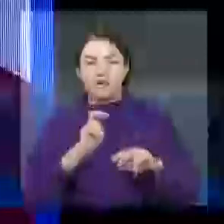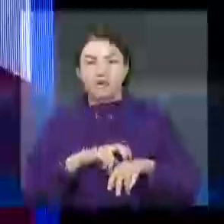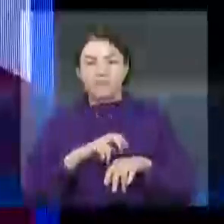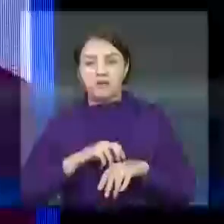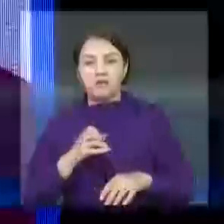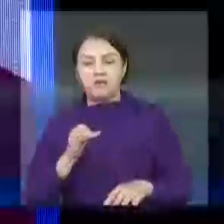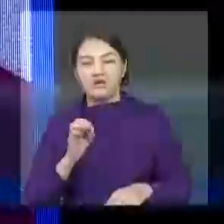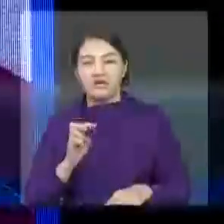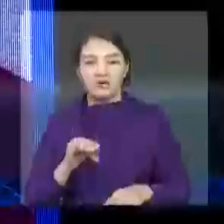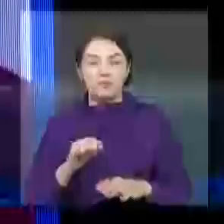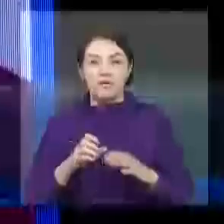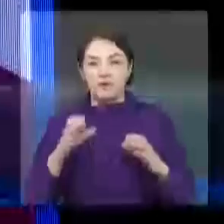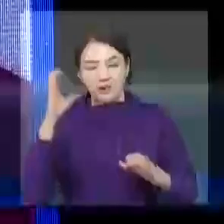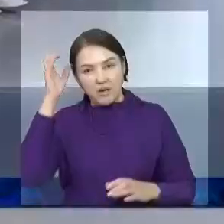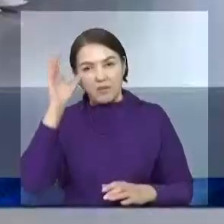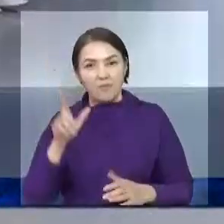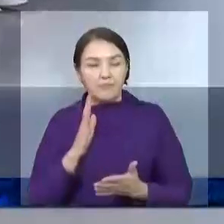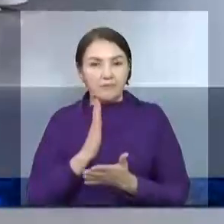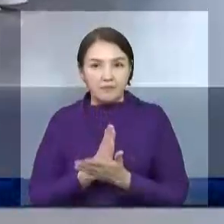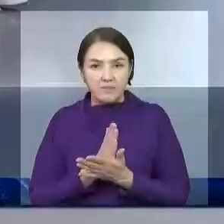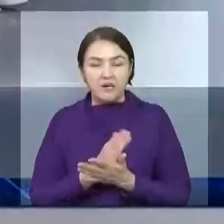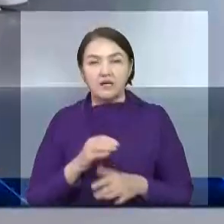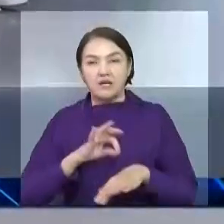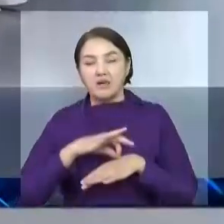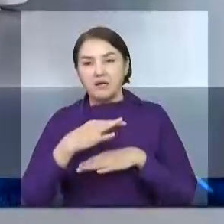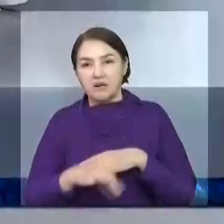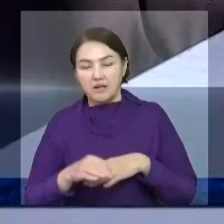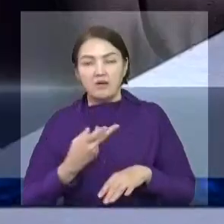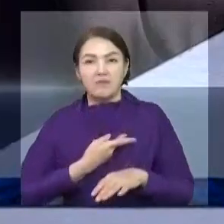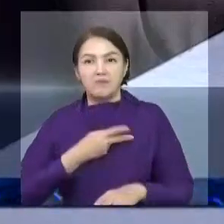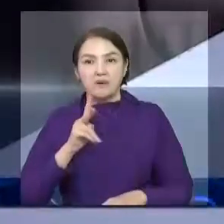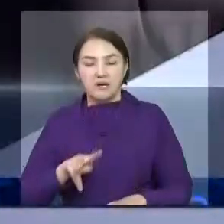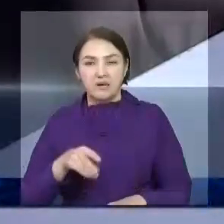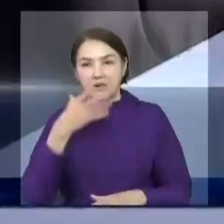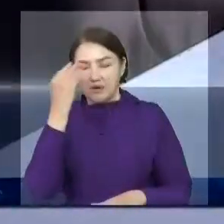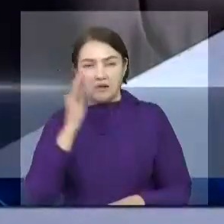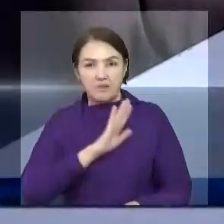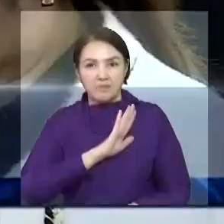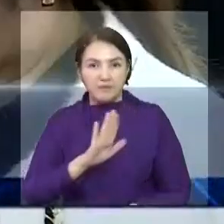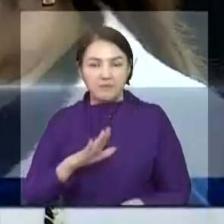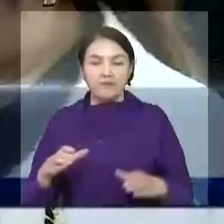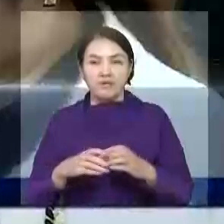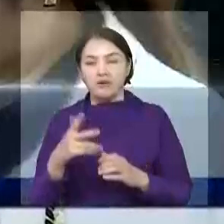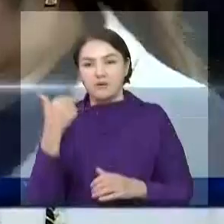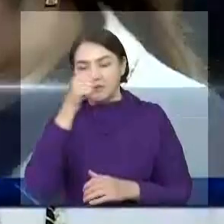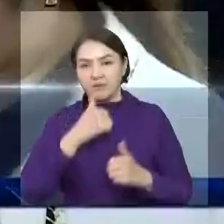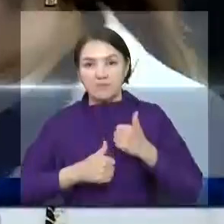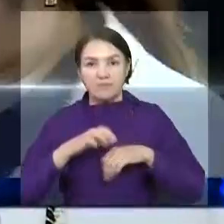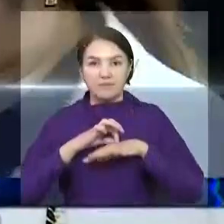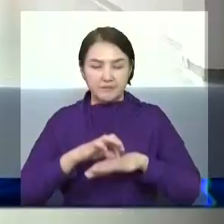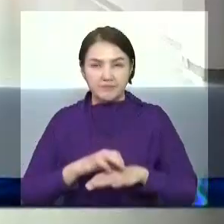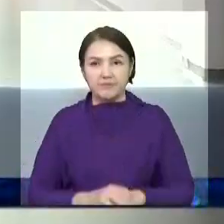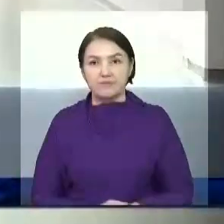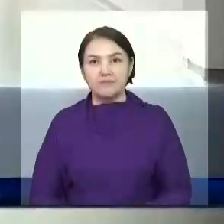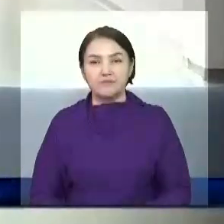бастап профессор, медицина ғылымдарының докторы да бар. Аурудан ажал құшқан әріптестерінің еңбегін ұмытпас үшін ұжым 3 жылдан бері турнир ұйымдастырып